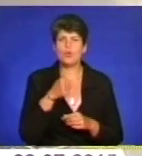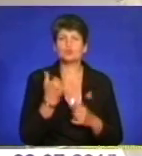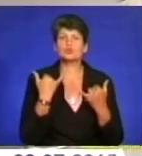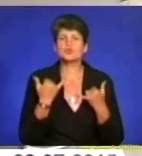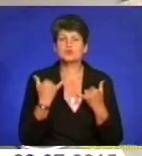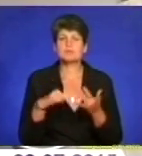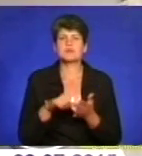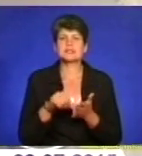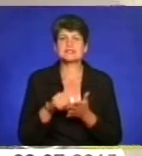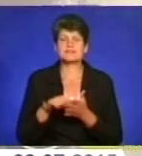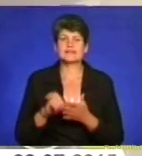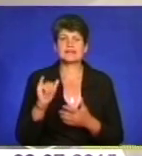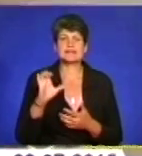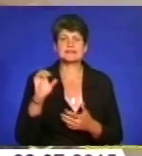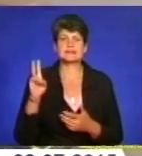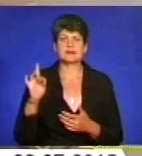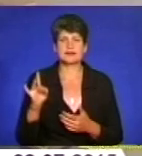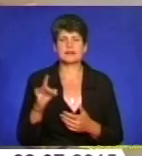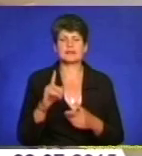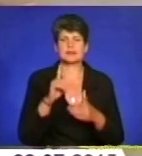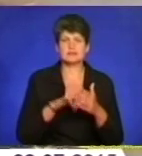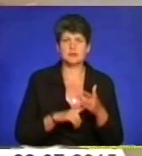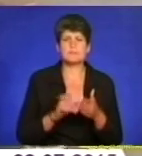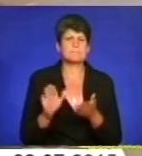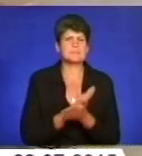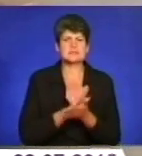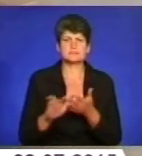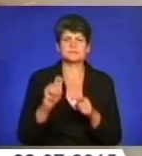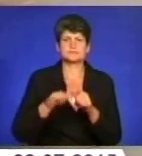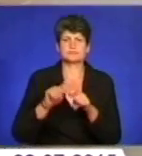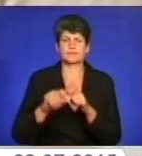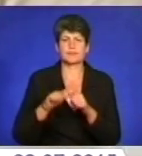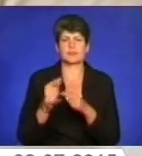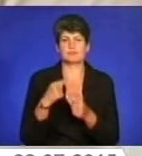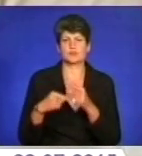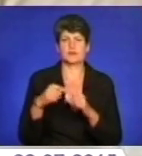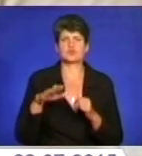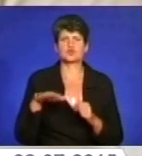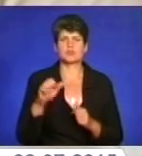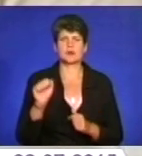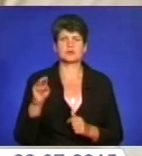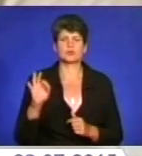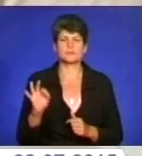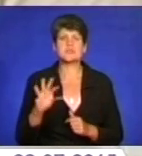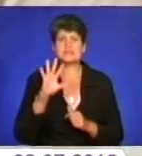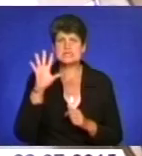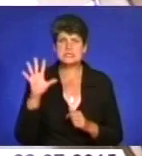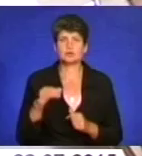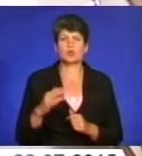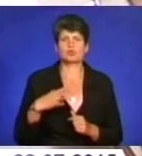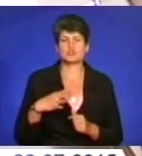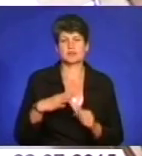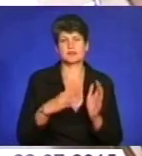Сьогодні представники «Іскри надії» безкоштовно тестували на вірусний гепатит демобілізованих із зони АТО. Загалом очікували